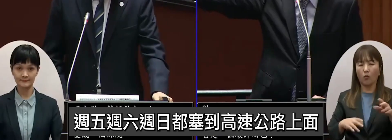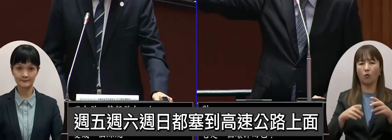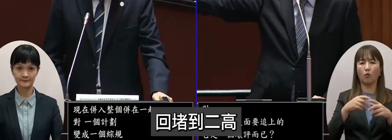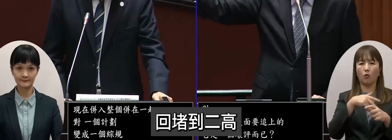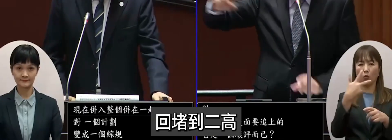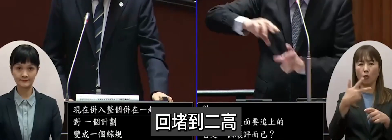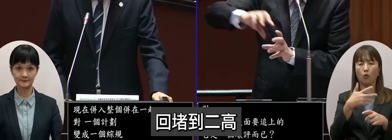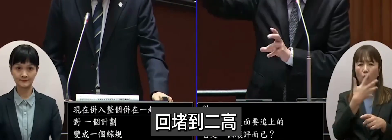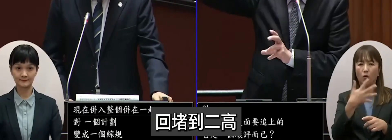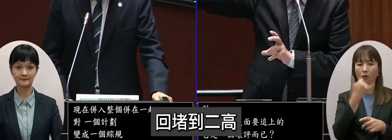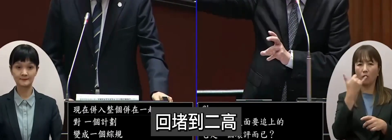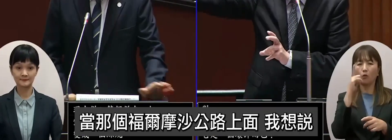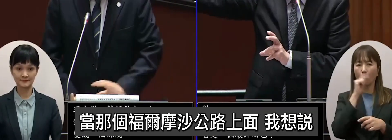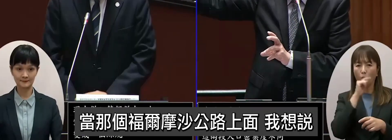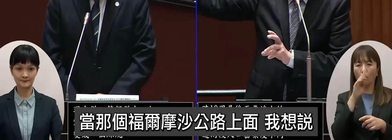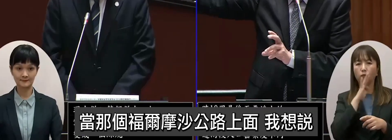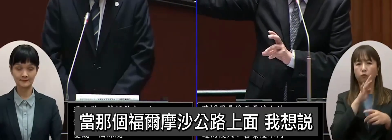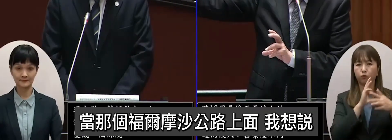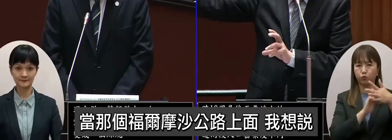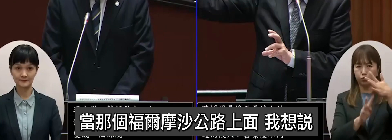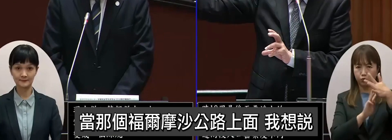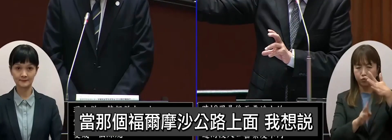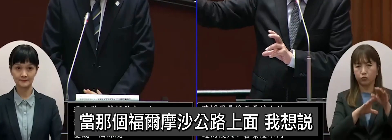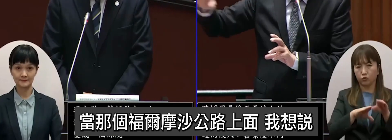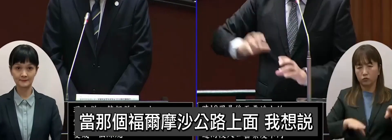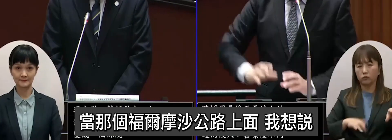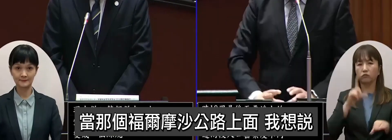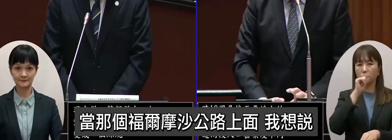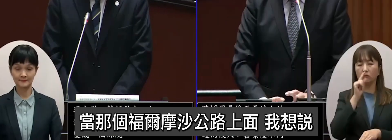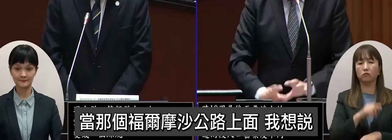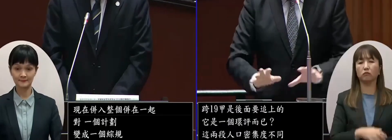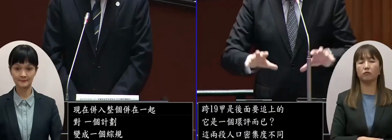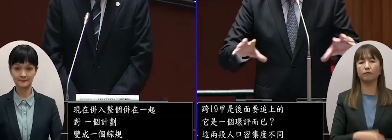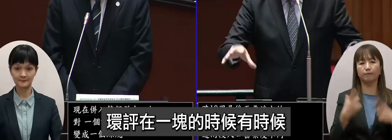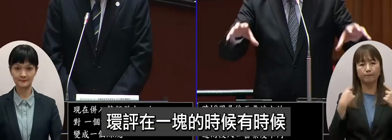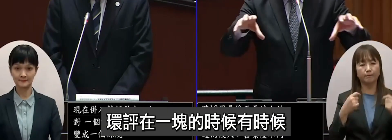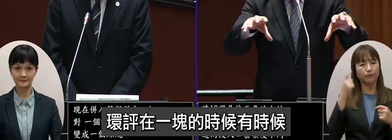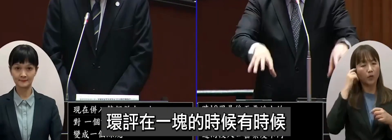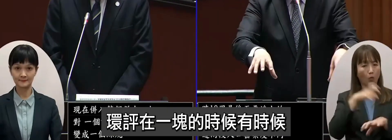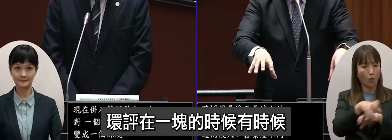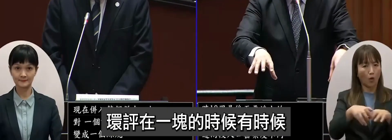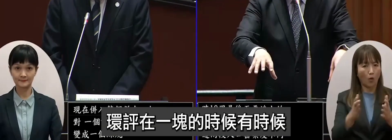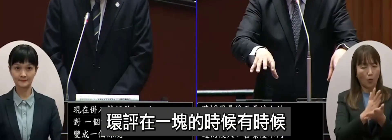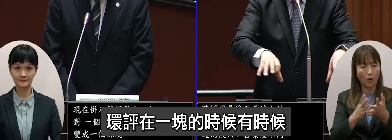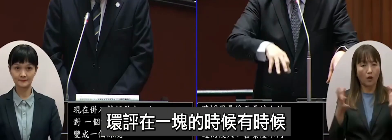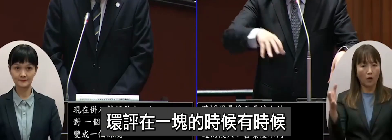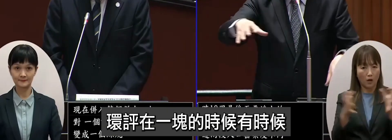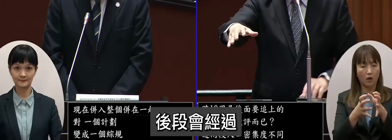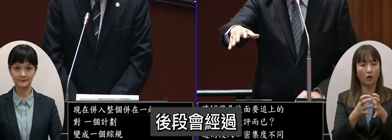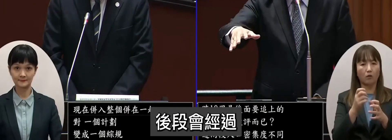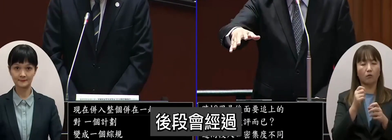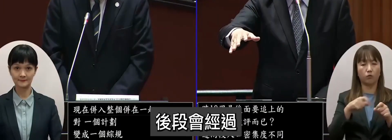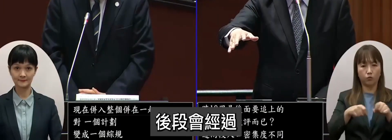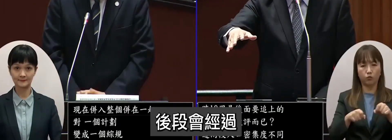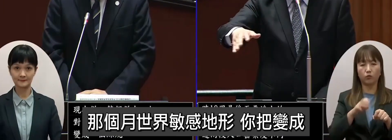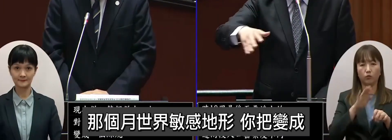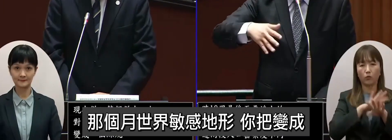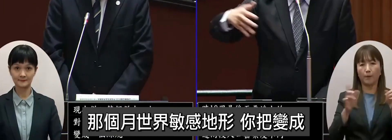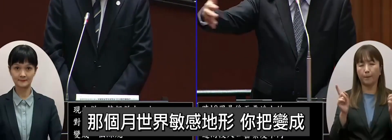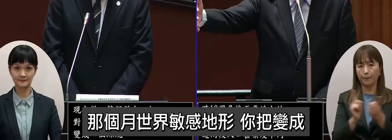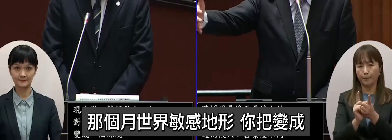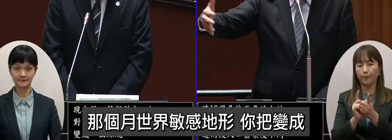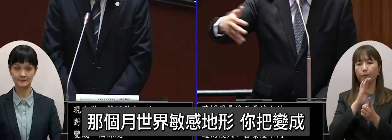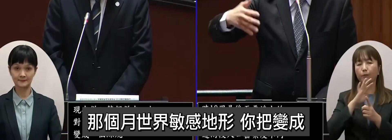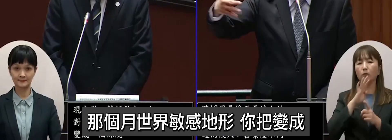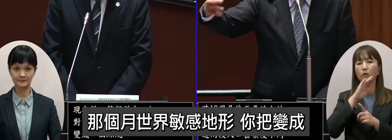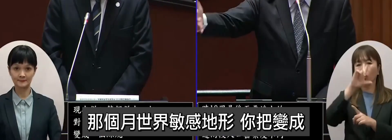公路顶头哦，回堵到二高那个福尔摩沙高速公路上面。所以我本来想说，环评在一块的时候，有时候后段会经过那个